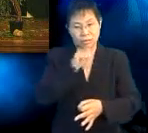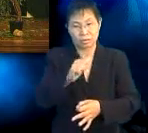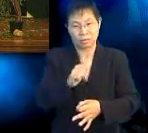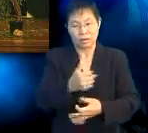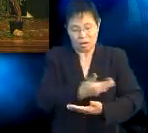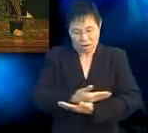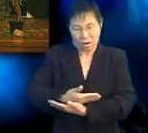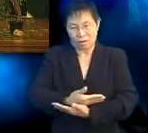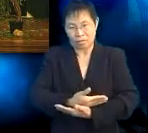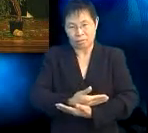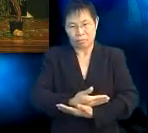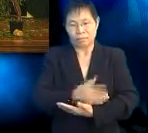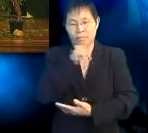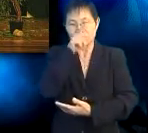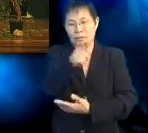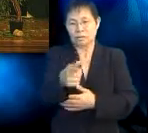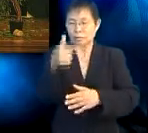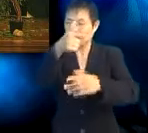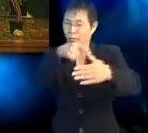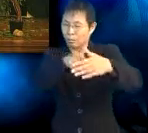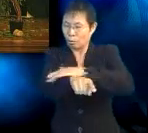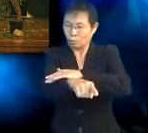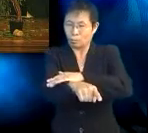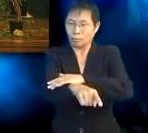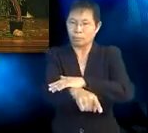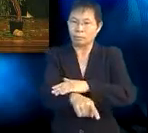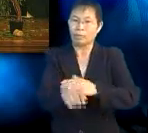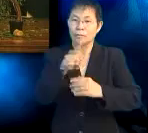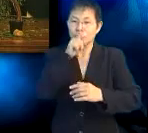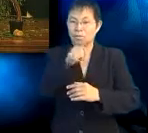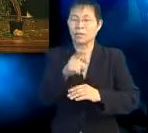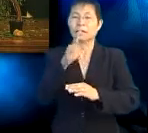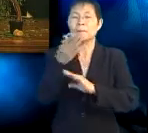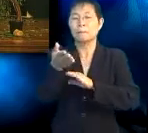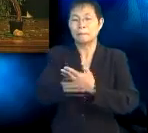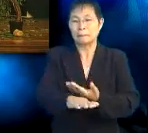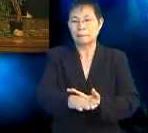anakmu pasti aku bunuh. Dan ia pasti akan mati.